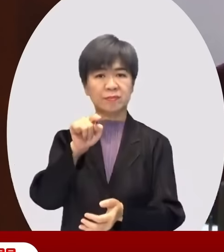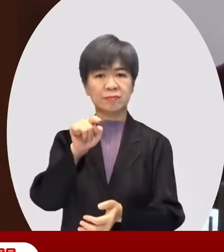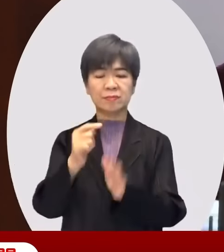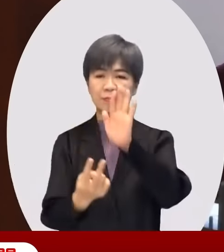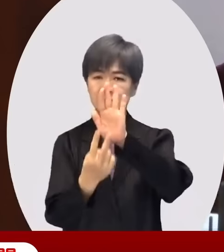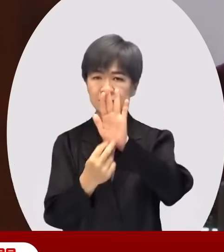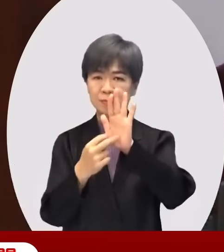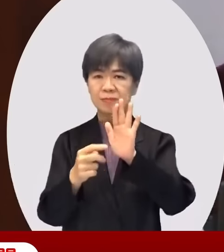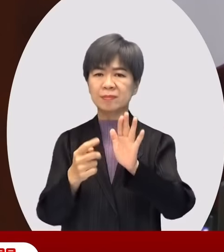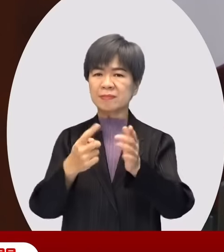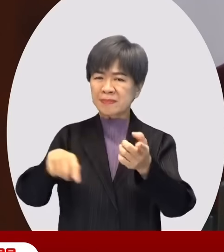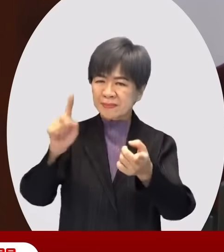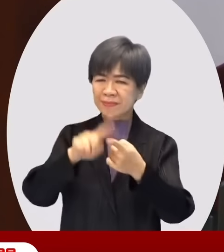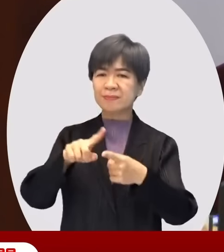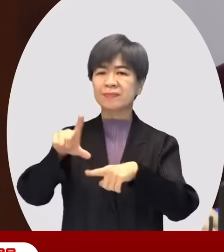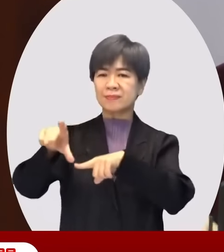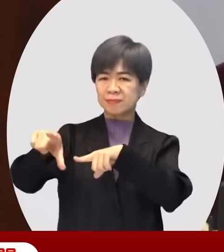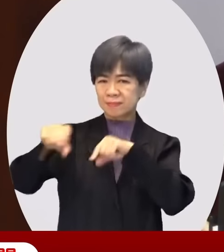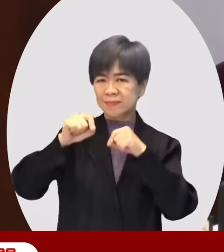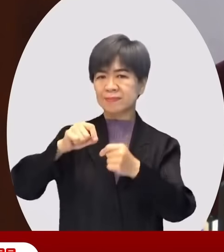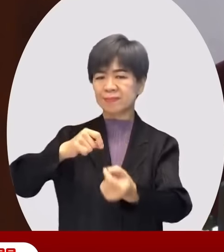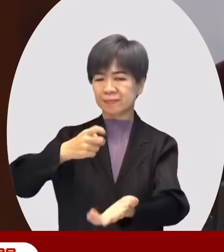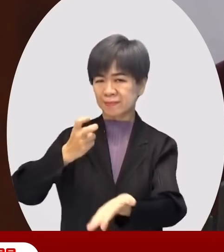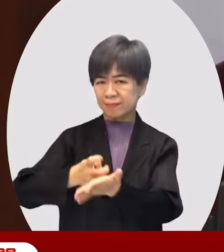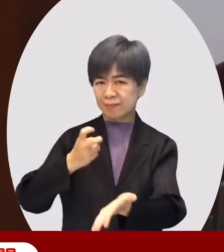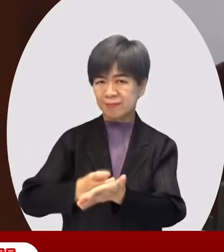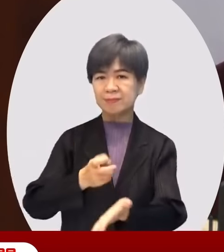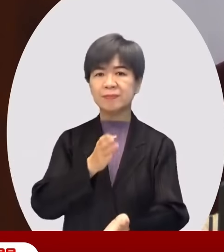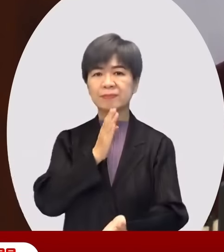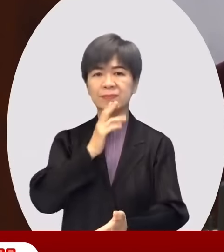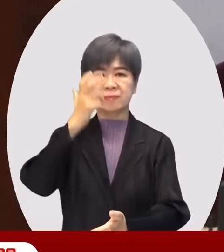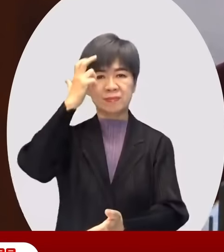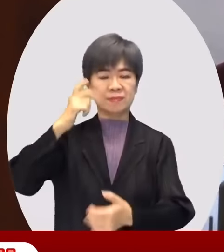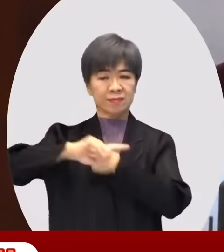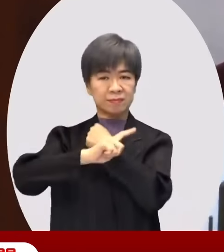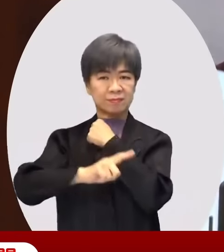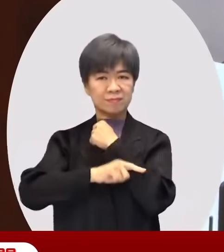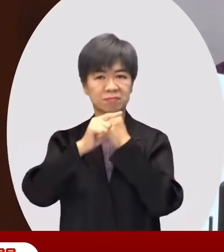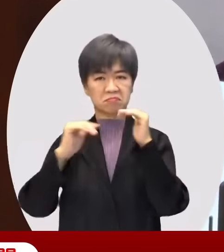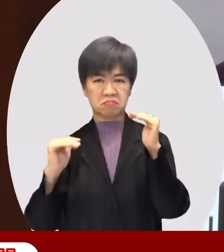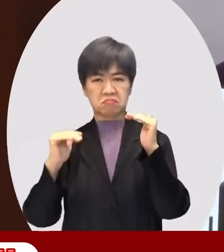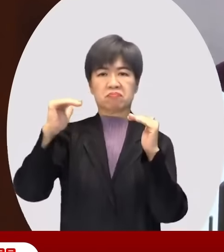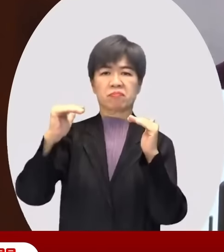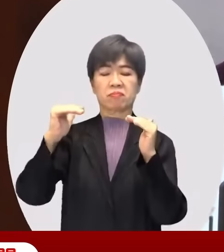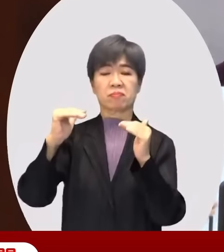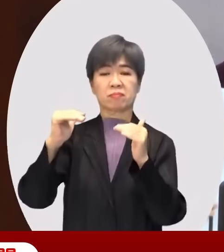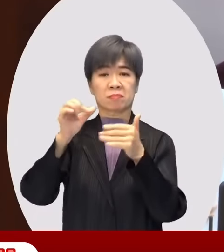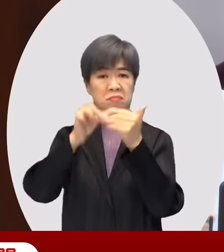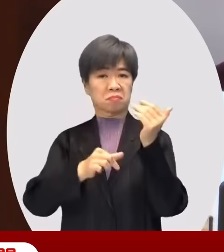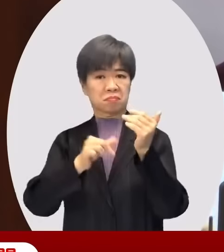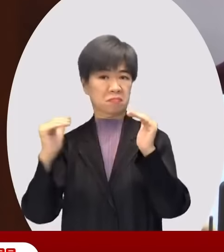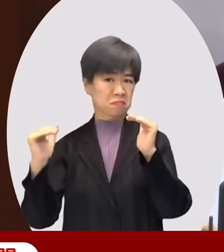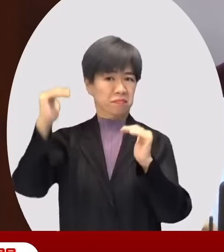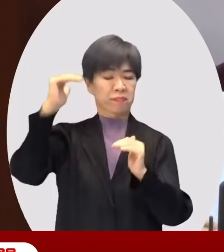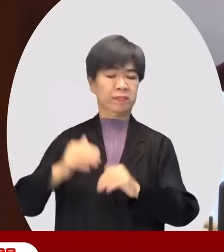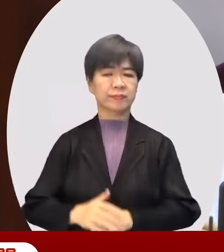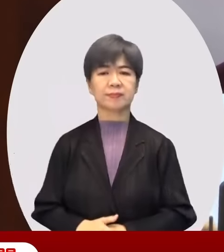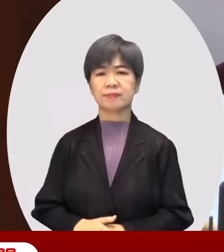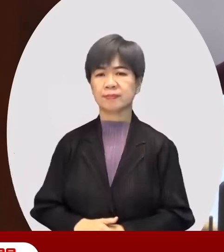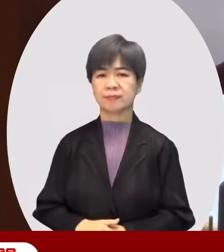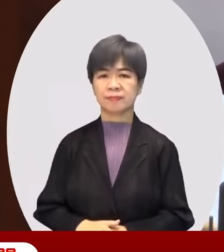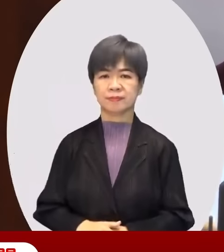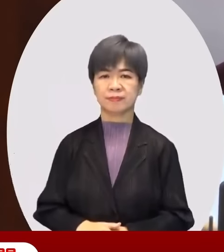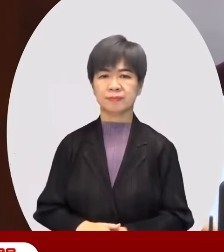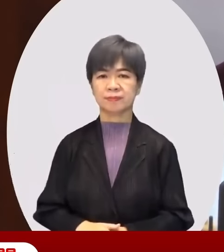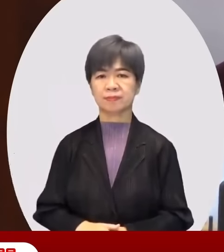称的或者是应该采严格标准的，是属于宪法层次的立法。可是我们这一件